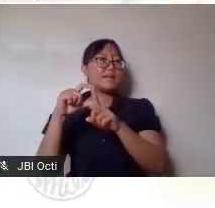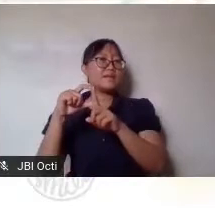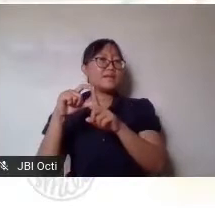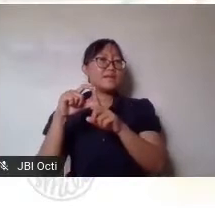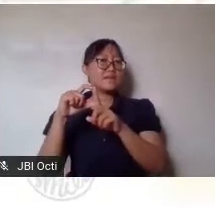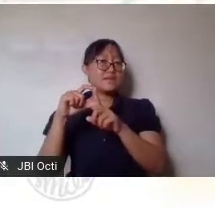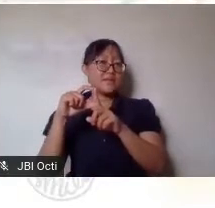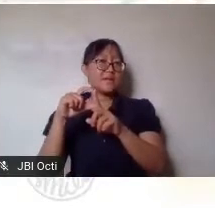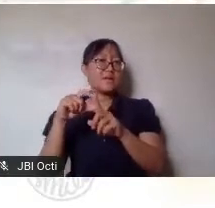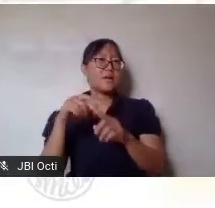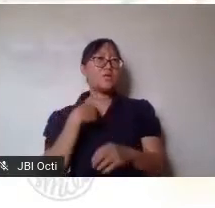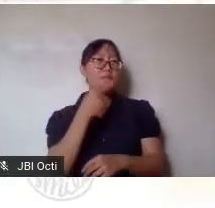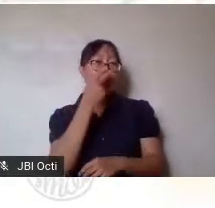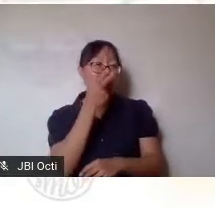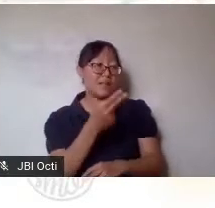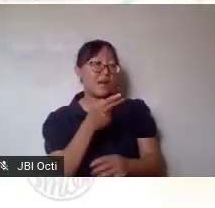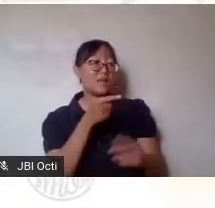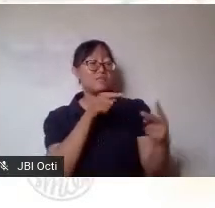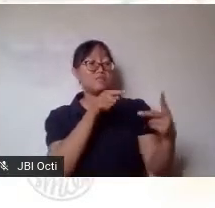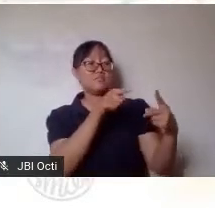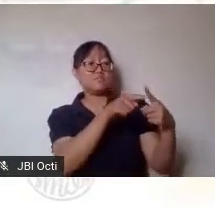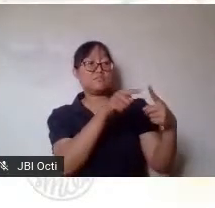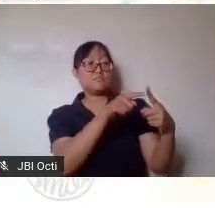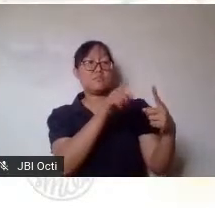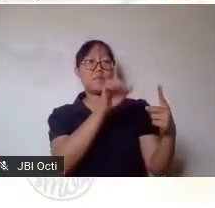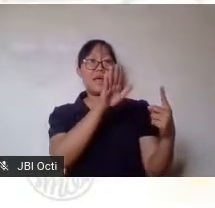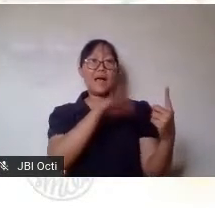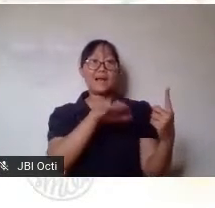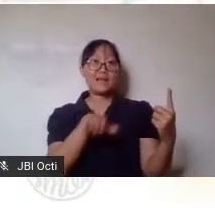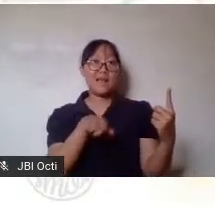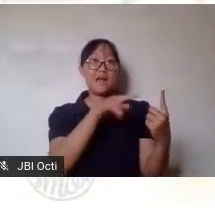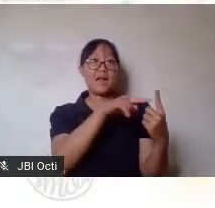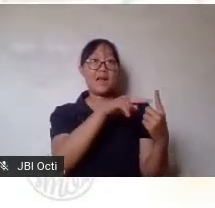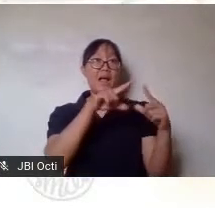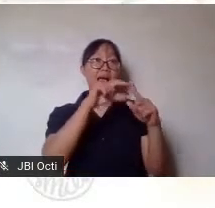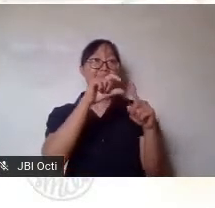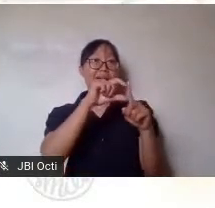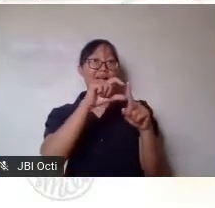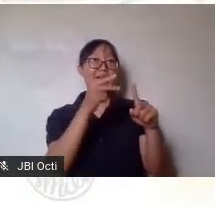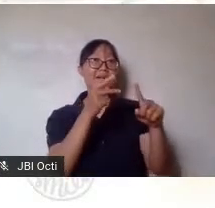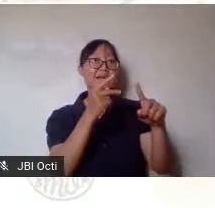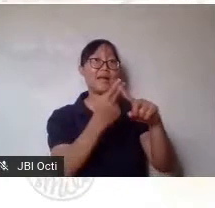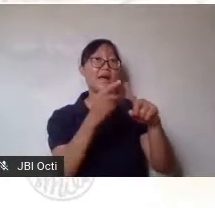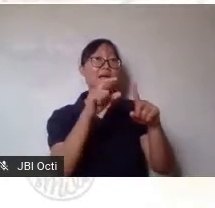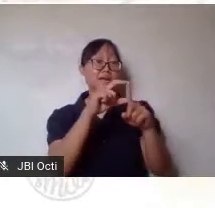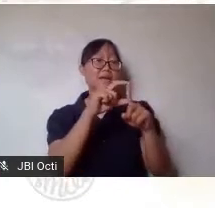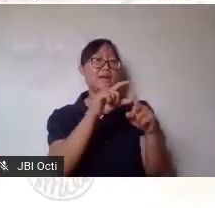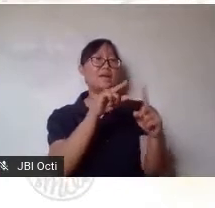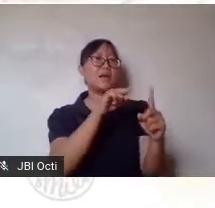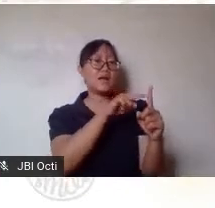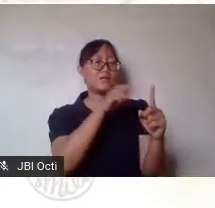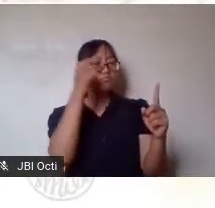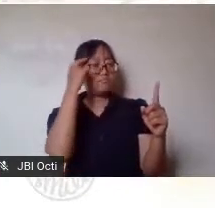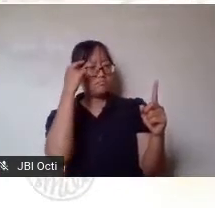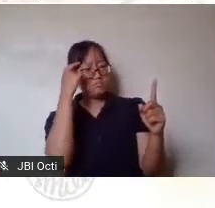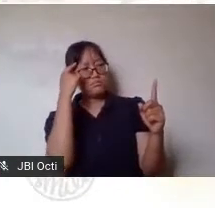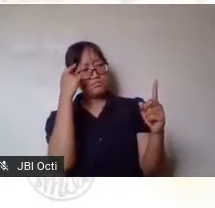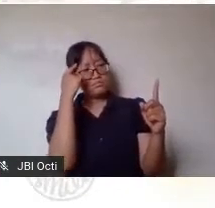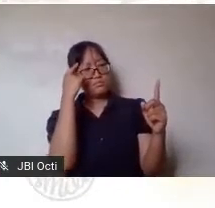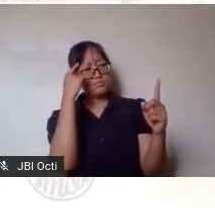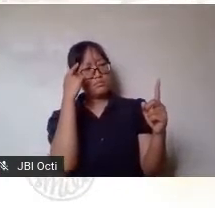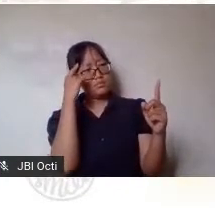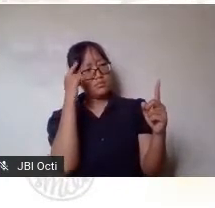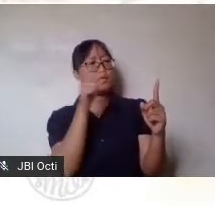tipikal kasus ADHD, sesungguhnya harus juga kita berpikir anak-anak yang diagnosisnya ADHD